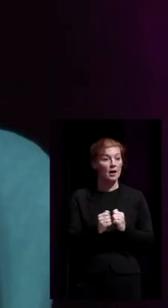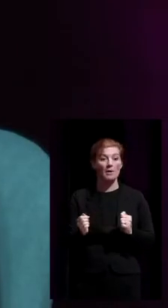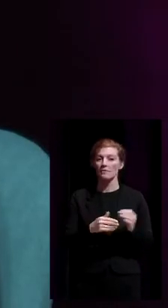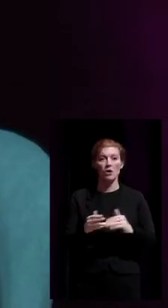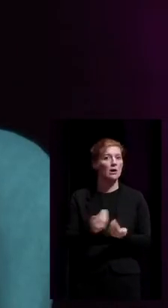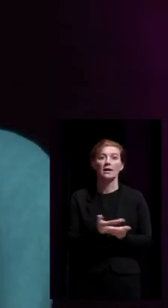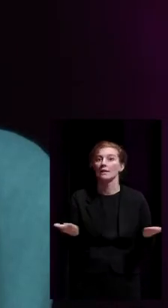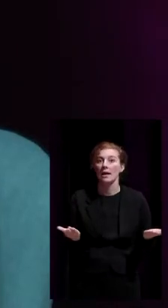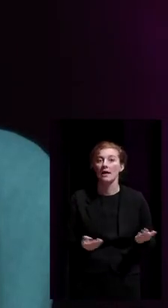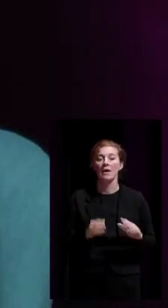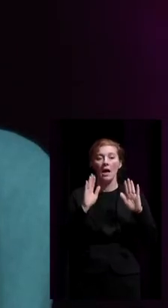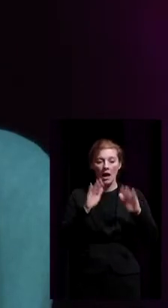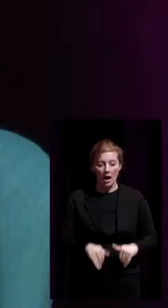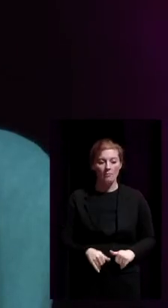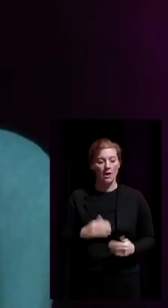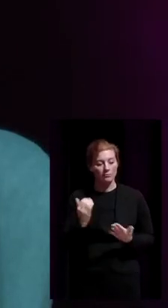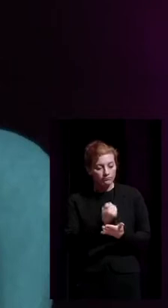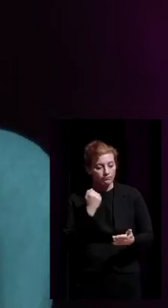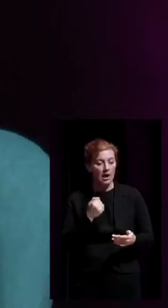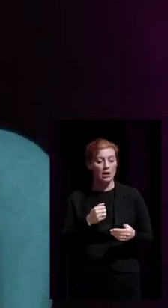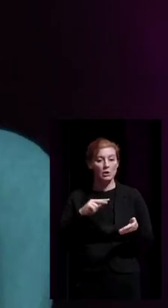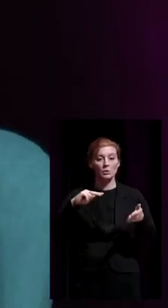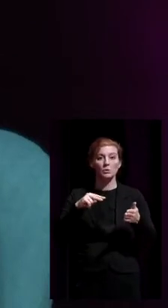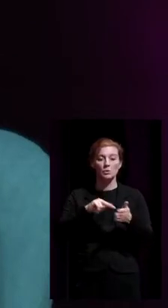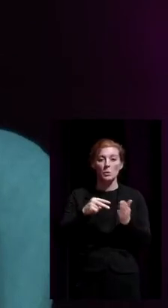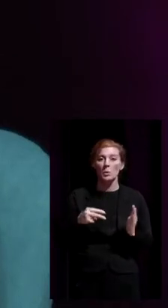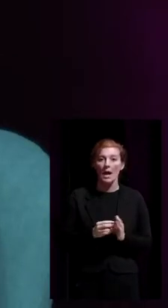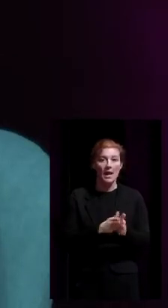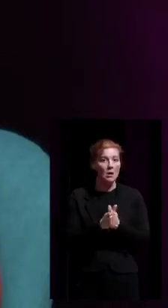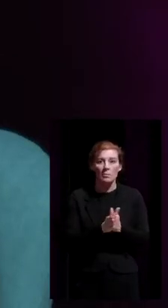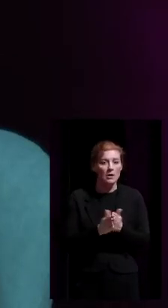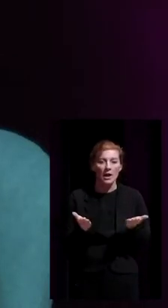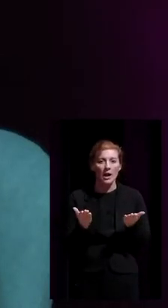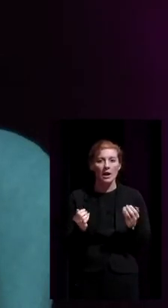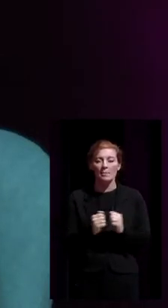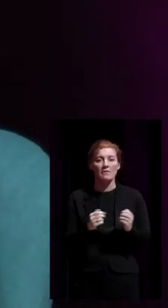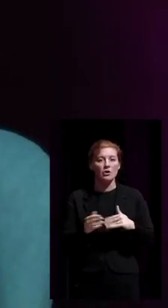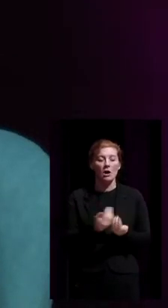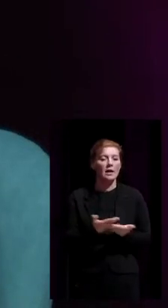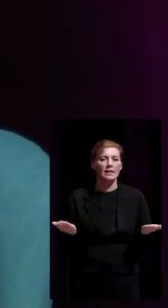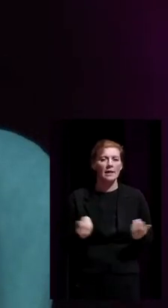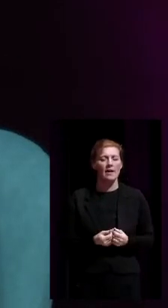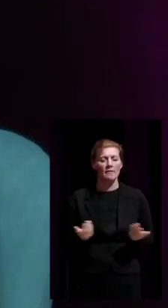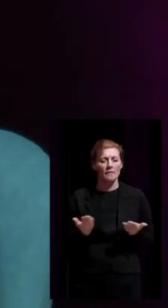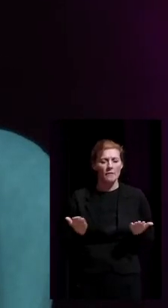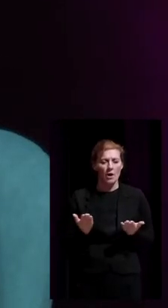identifierat kanske då de strukturella utmaningarna. Vad är det, vad ska jag säga, för game changers? Jag tänker på ungas deltagande. Om